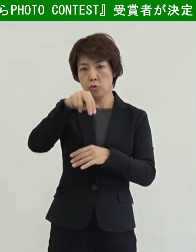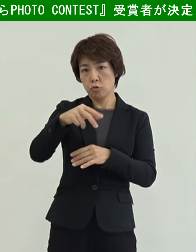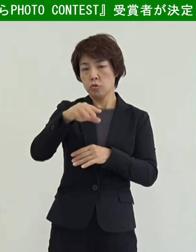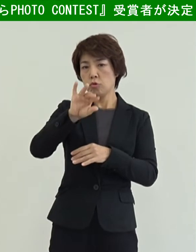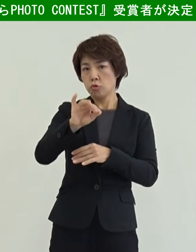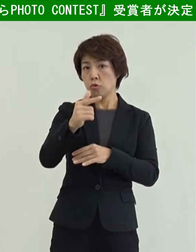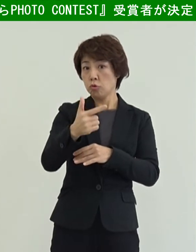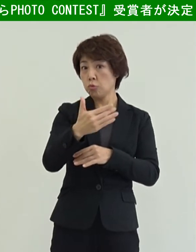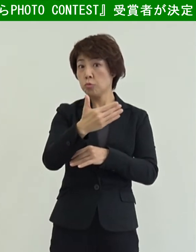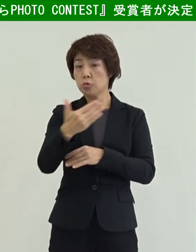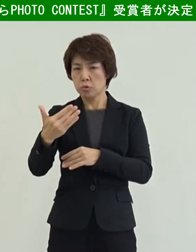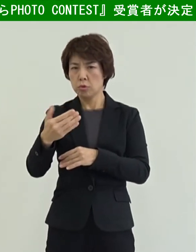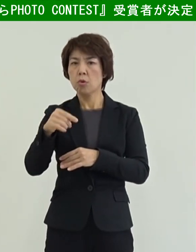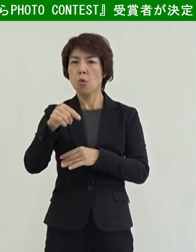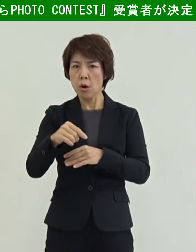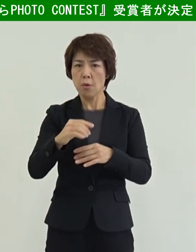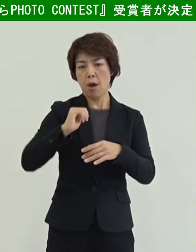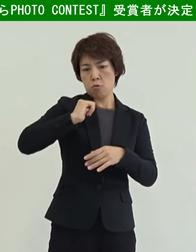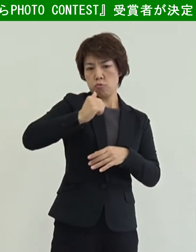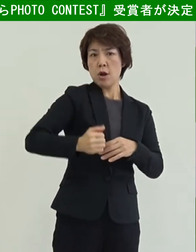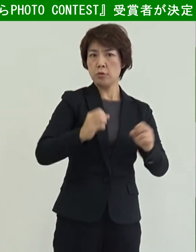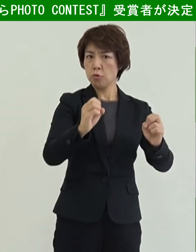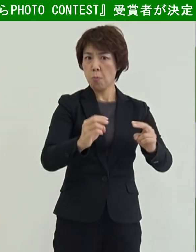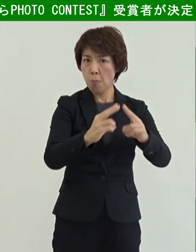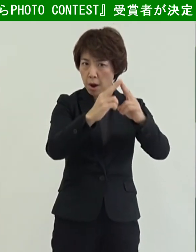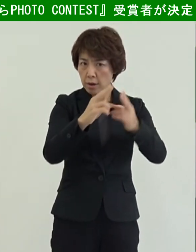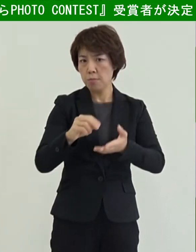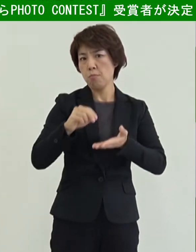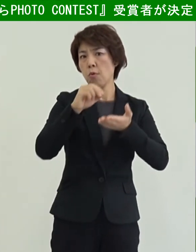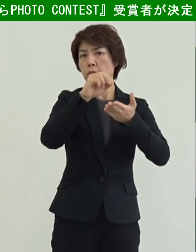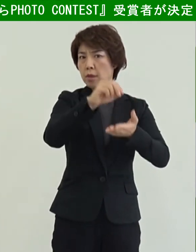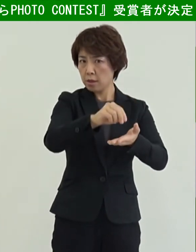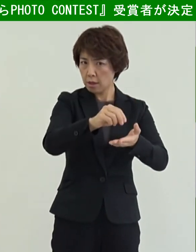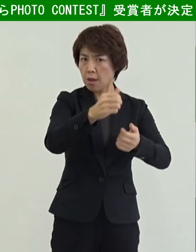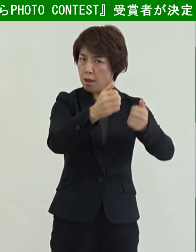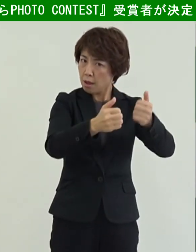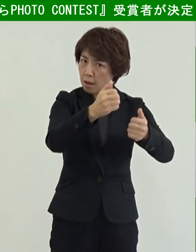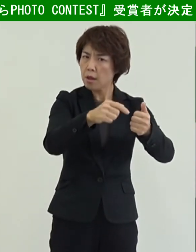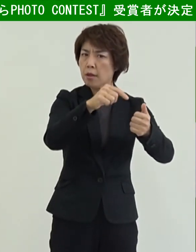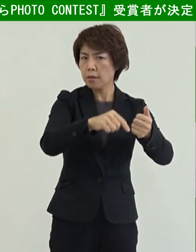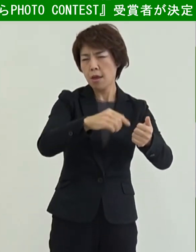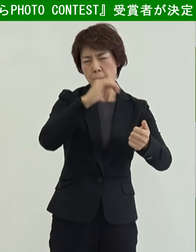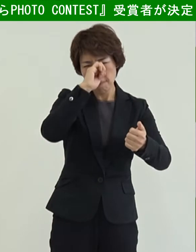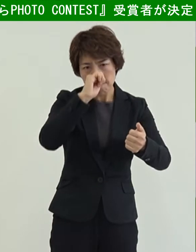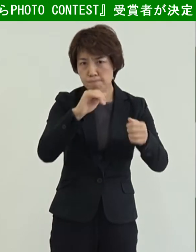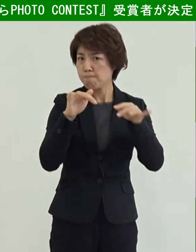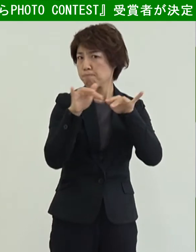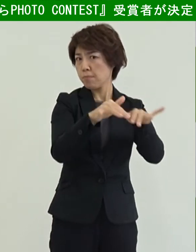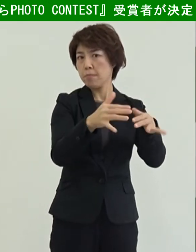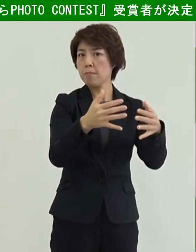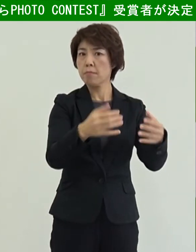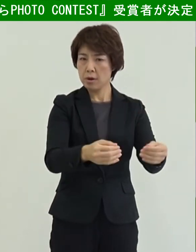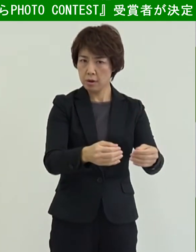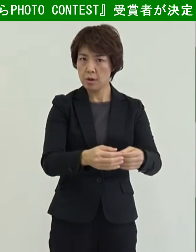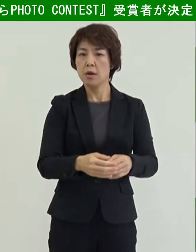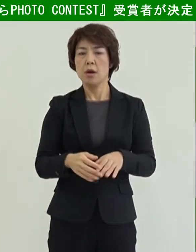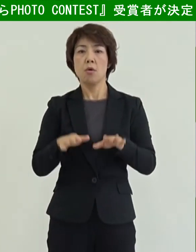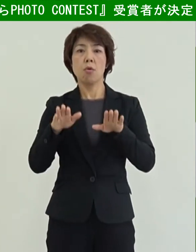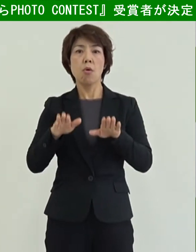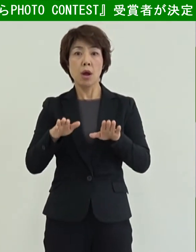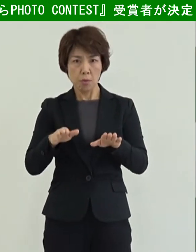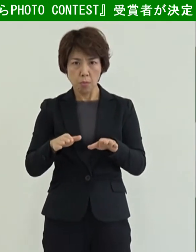パリフォトにも持って行って非常に好評を得ましたができればこの作品も